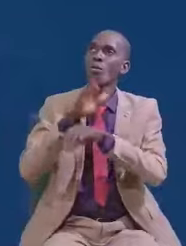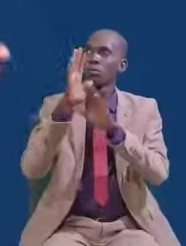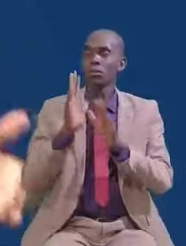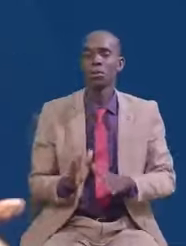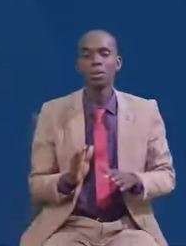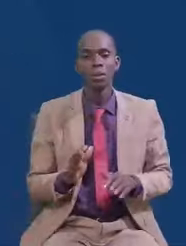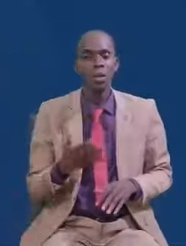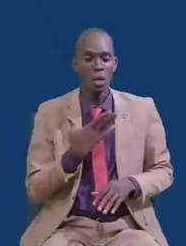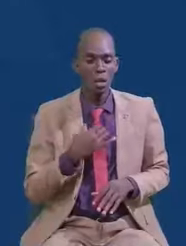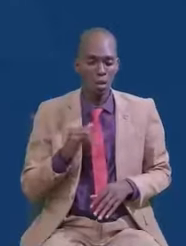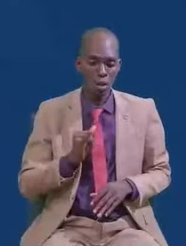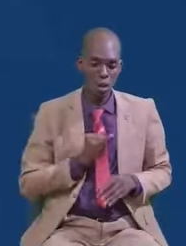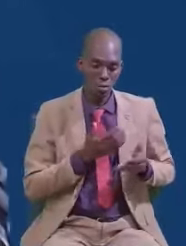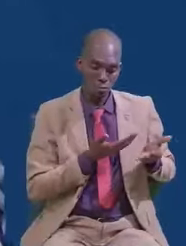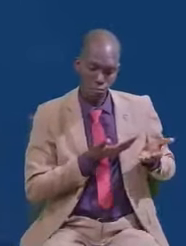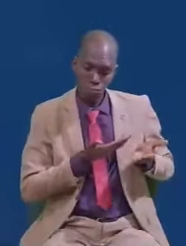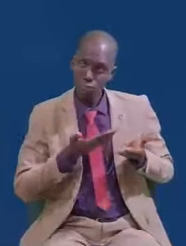Je m'amène à toi.